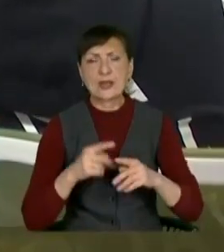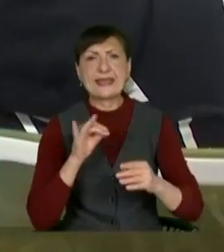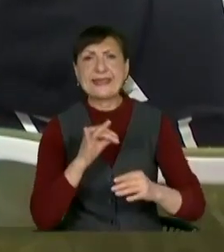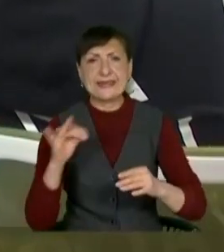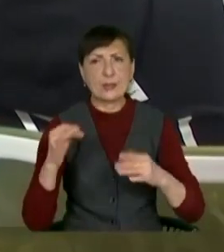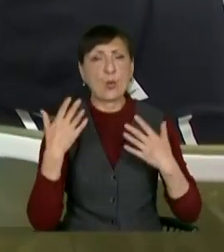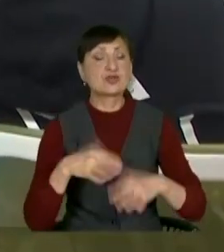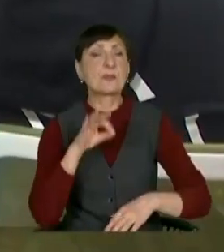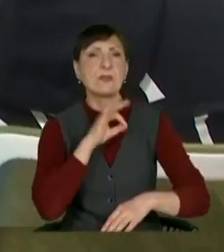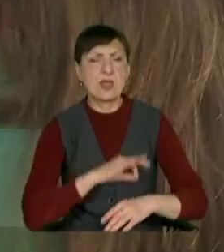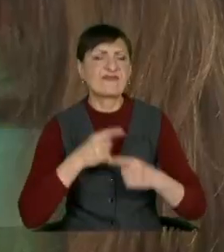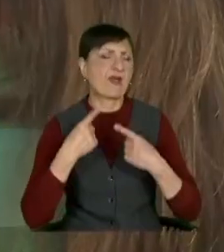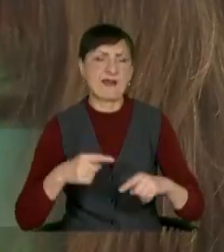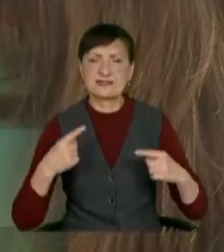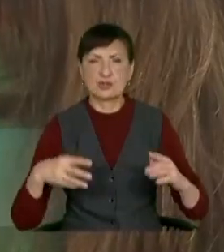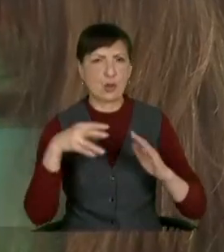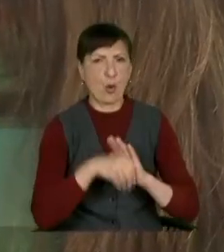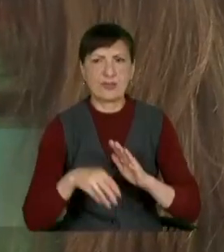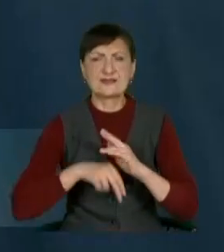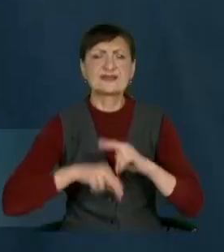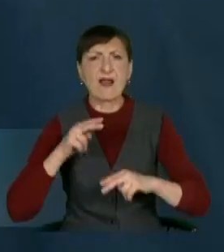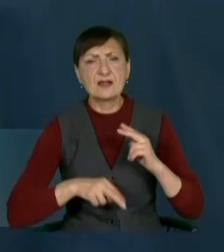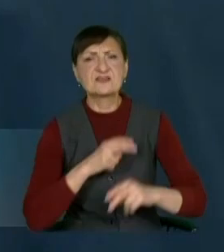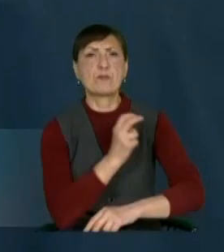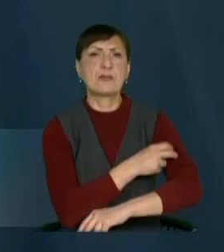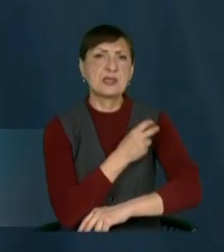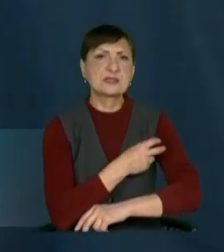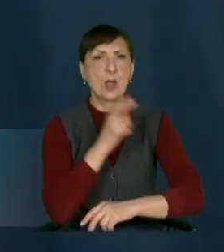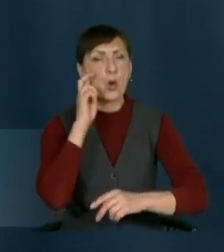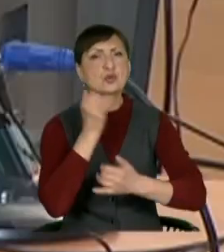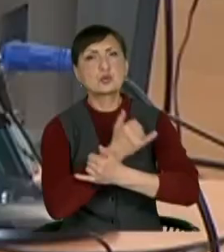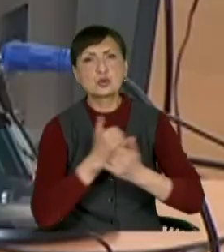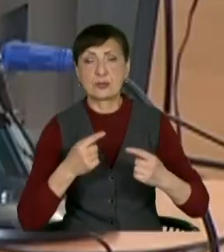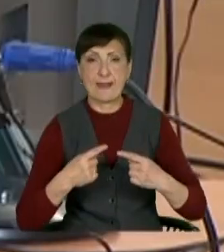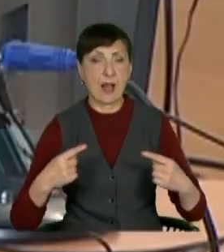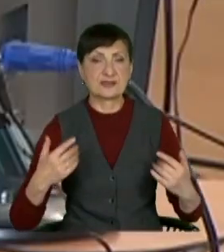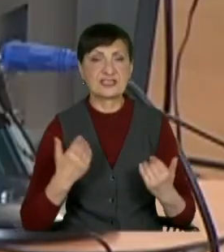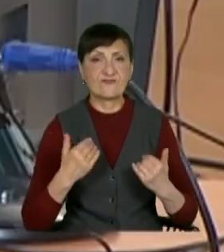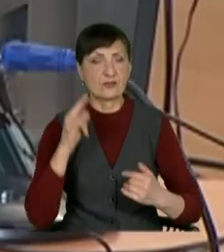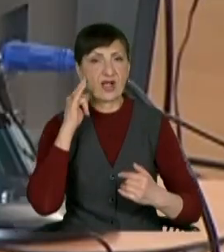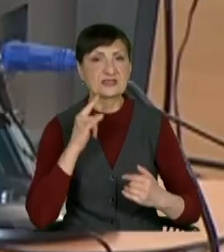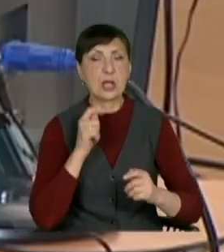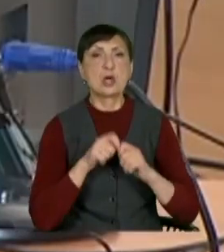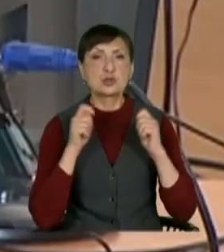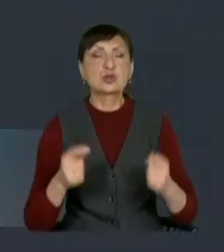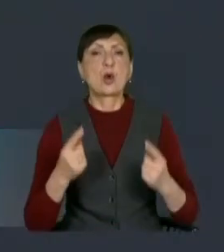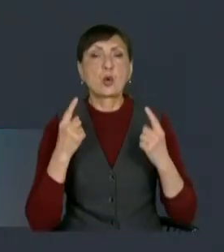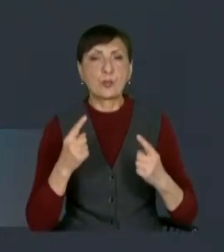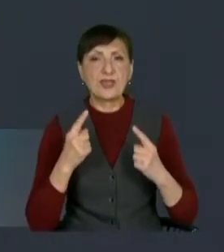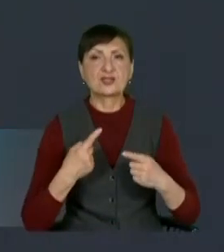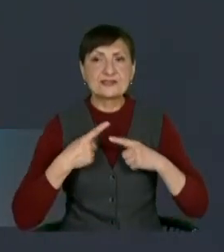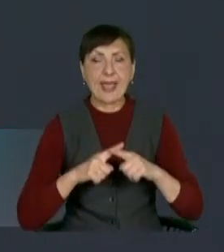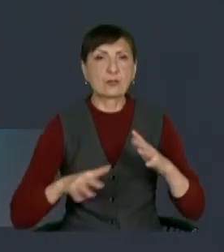искусственного интеллекта применяются в различных областях – строительство, медицина, госуслуги и не только. На сегодня в Казахстане создан